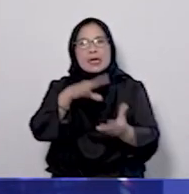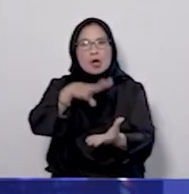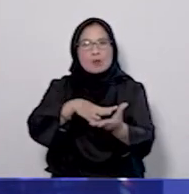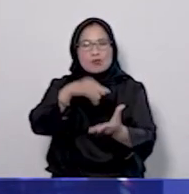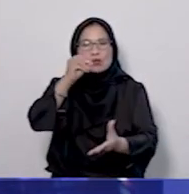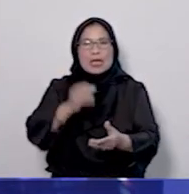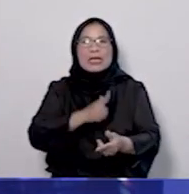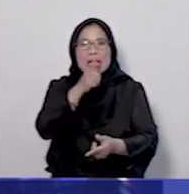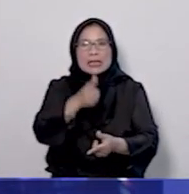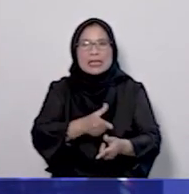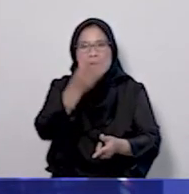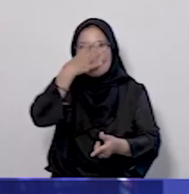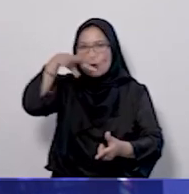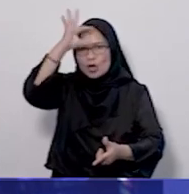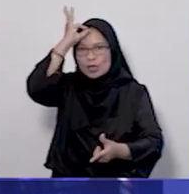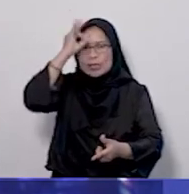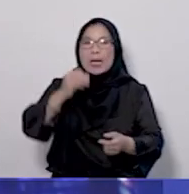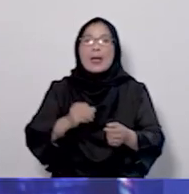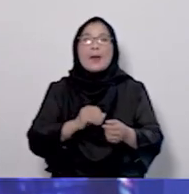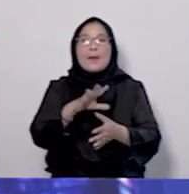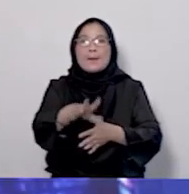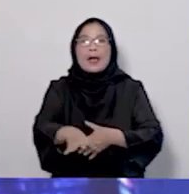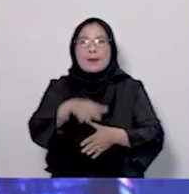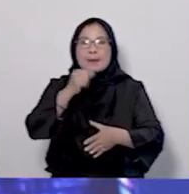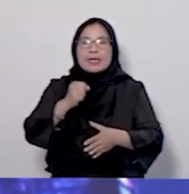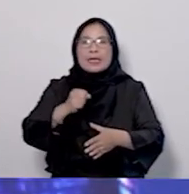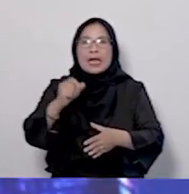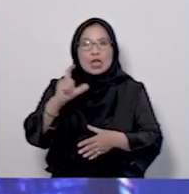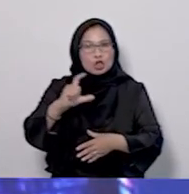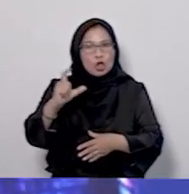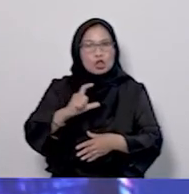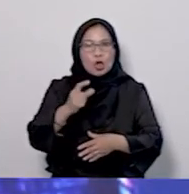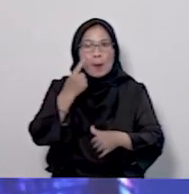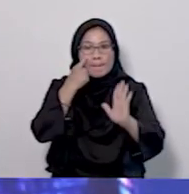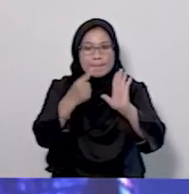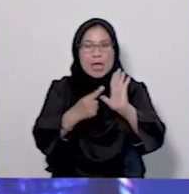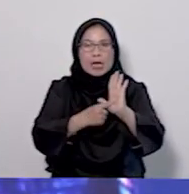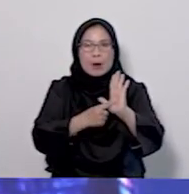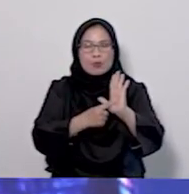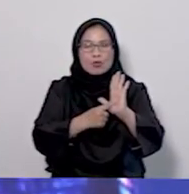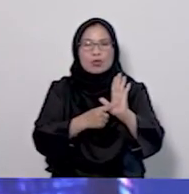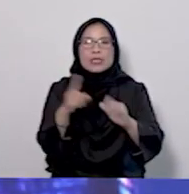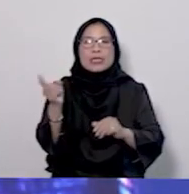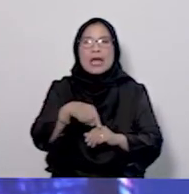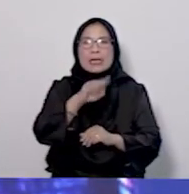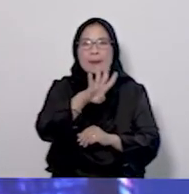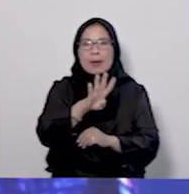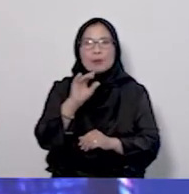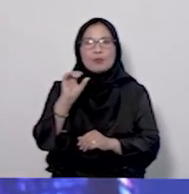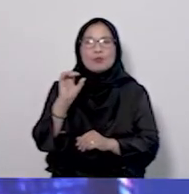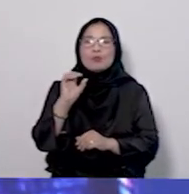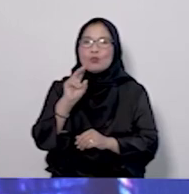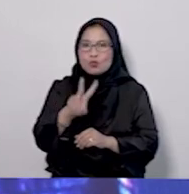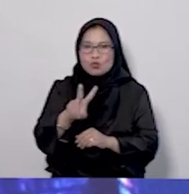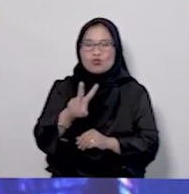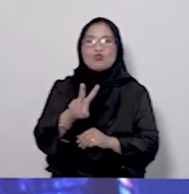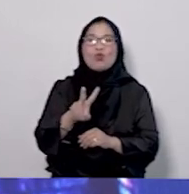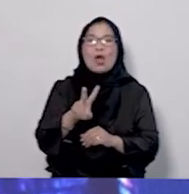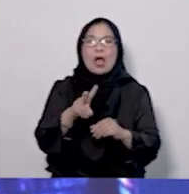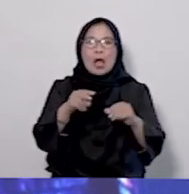bareskrim Polri melakukan pengambilan sampling barang bukti dari 42 drum